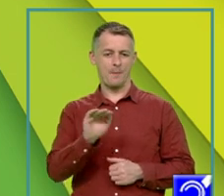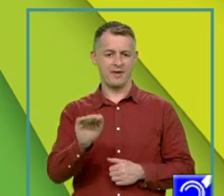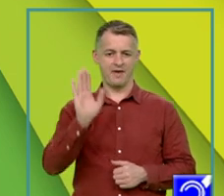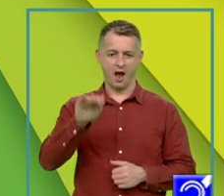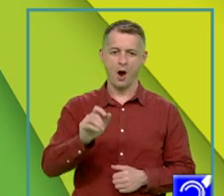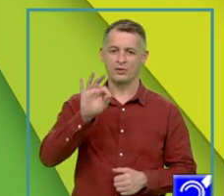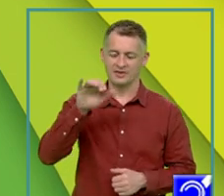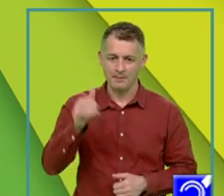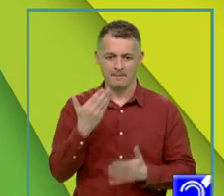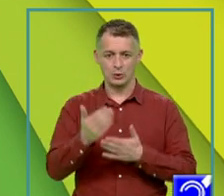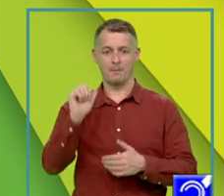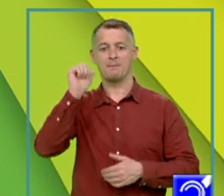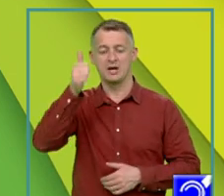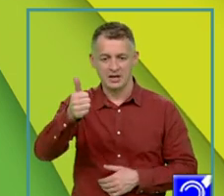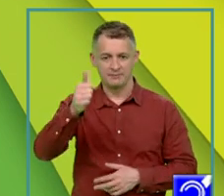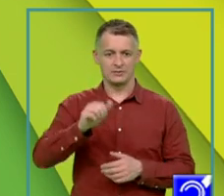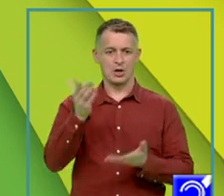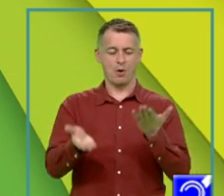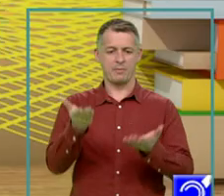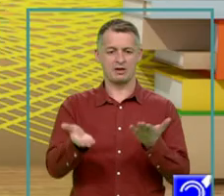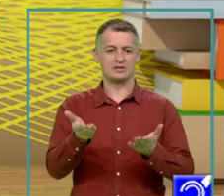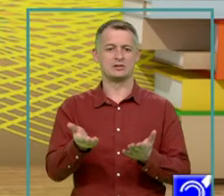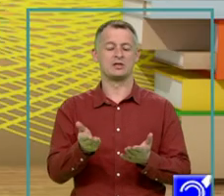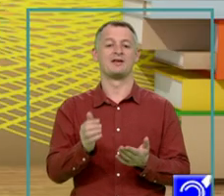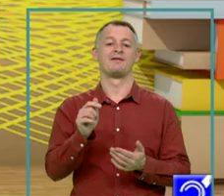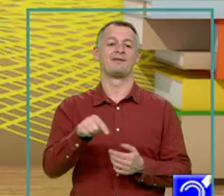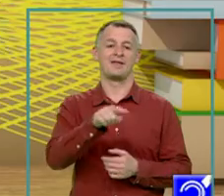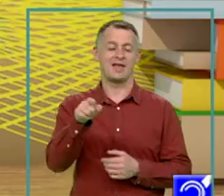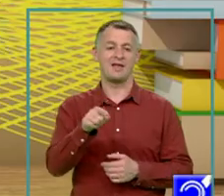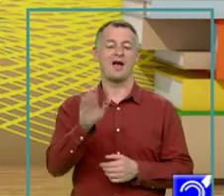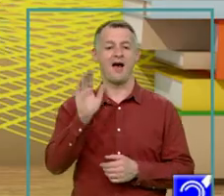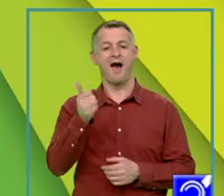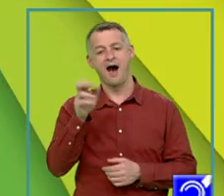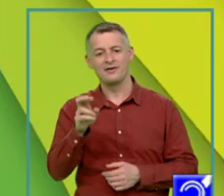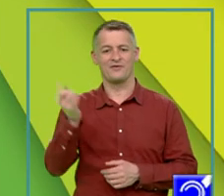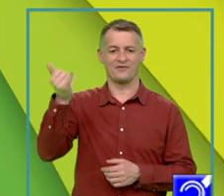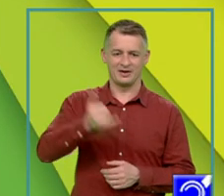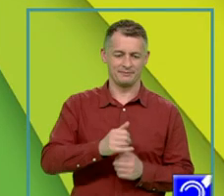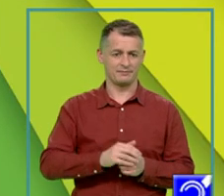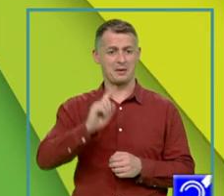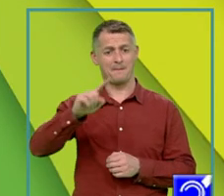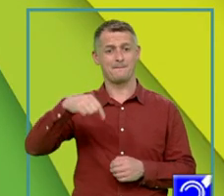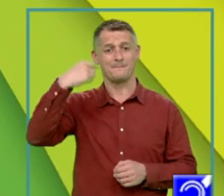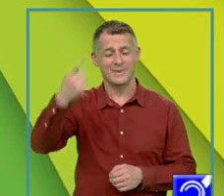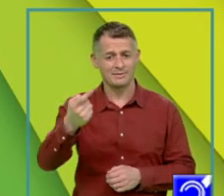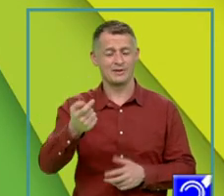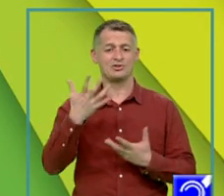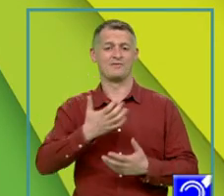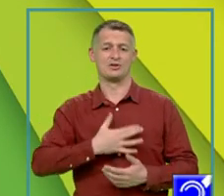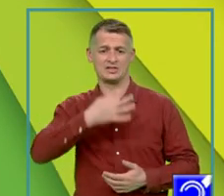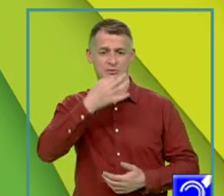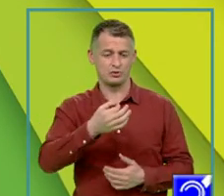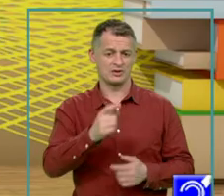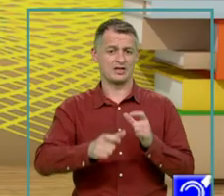temei pentru mâine comparați cu ei ar veni mai departe ceea ce vreau să vă mai spun